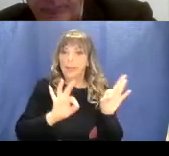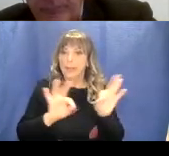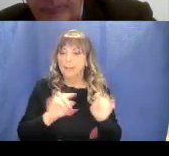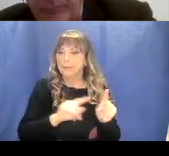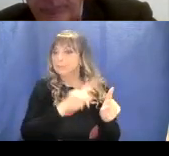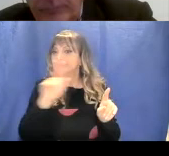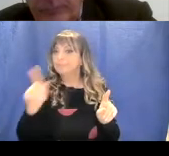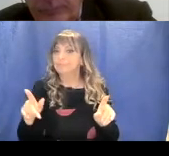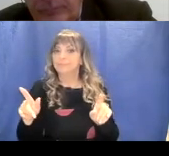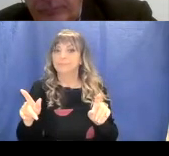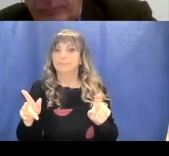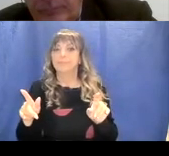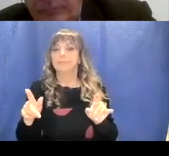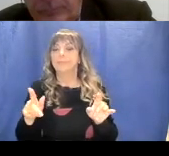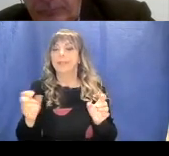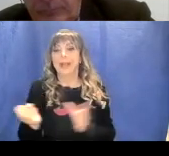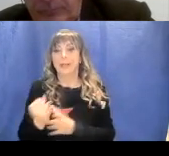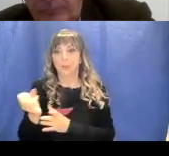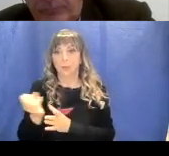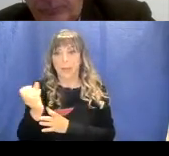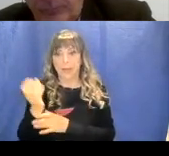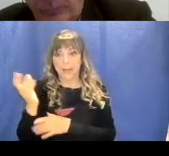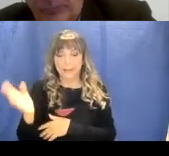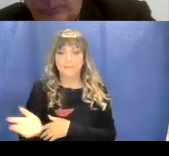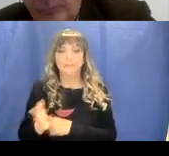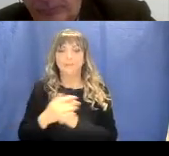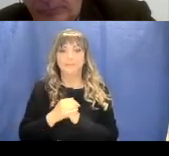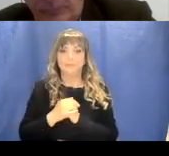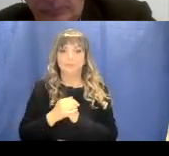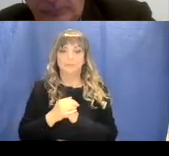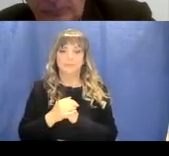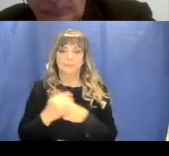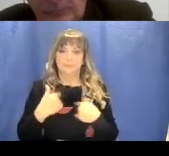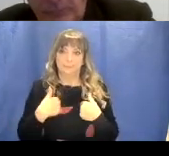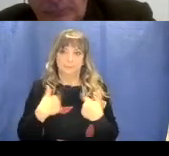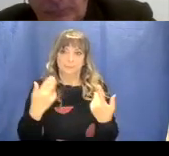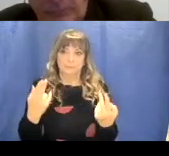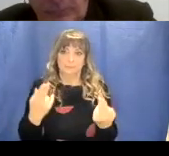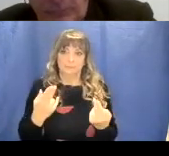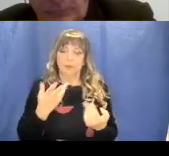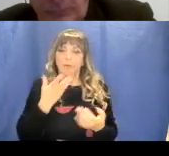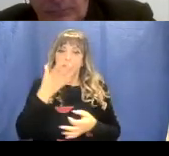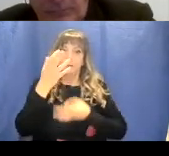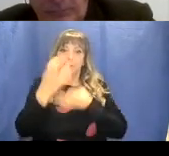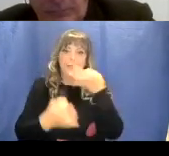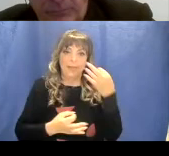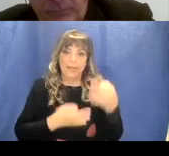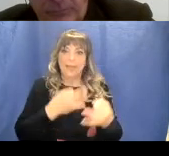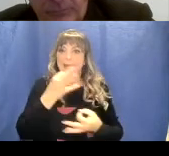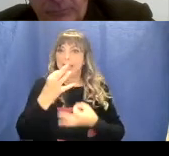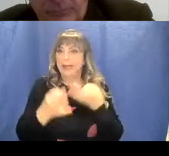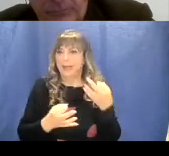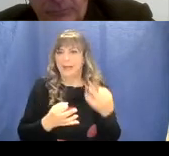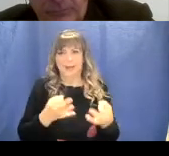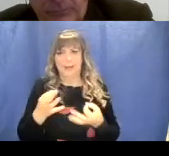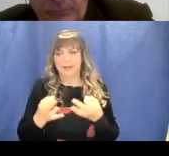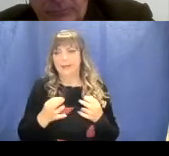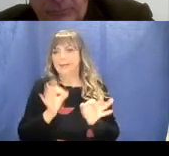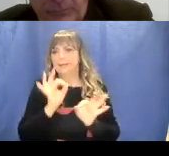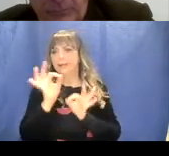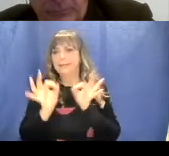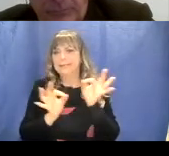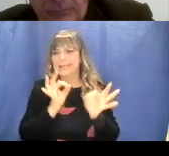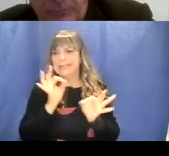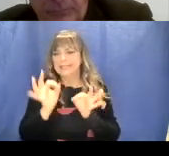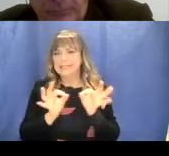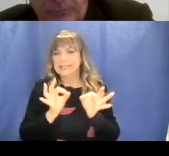il lo stop a illustrarvi appunto quello che è la descrizione dei solidi platonici